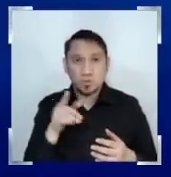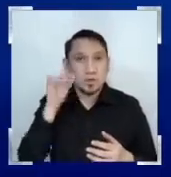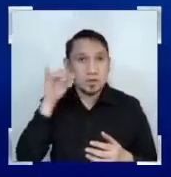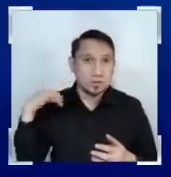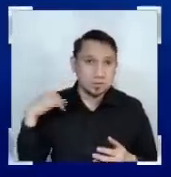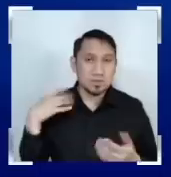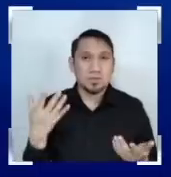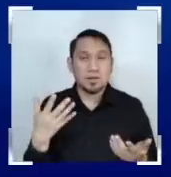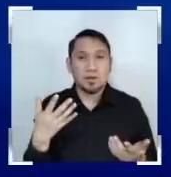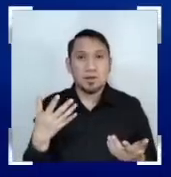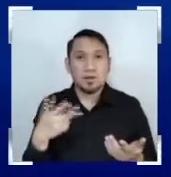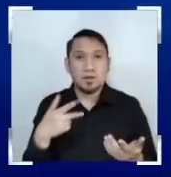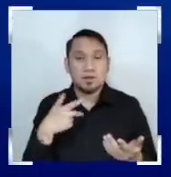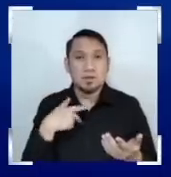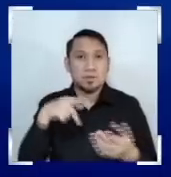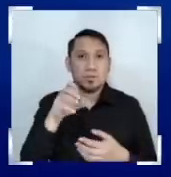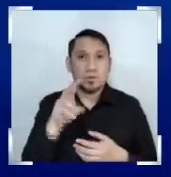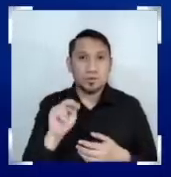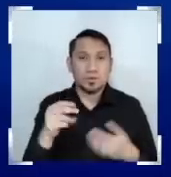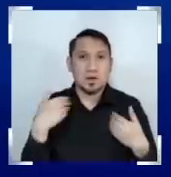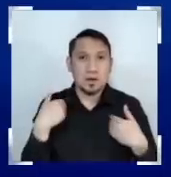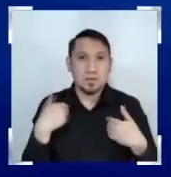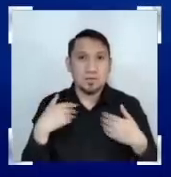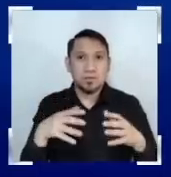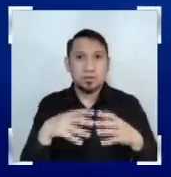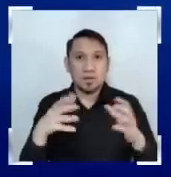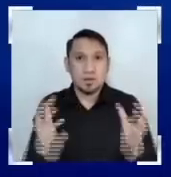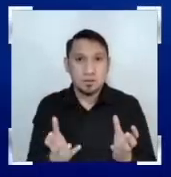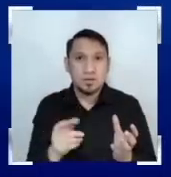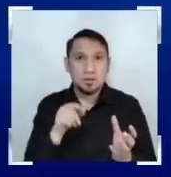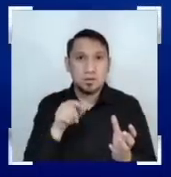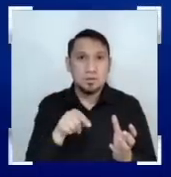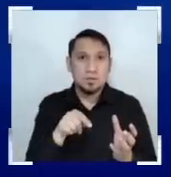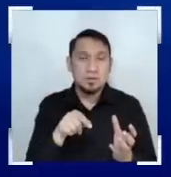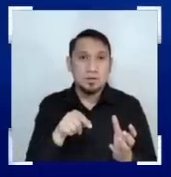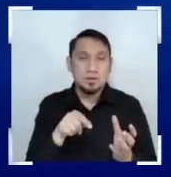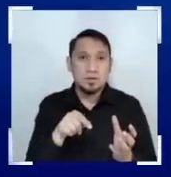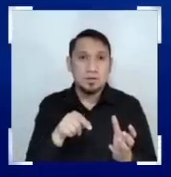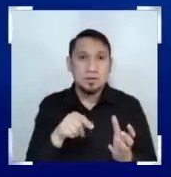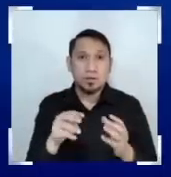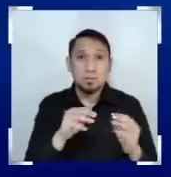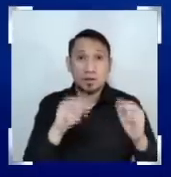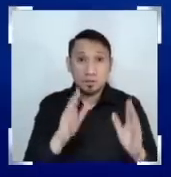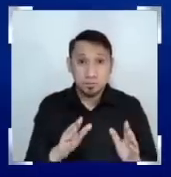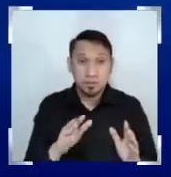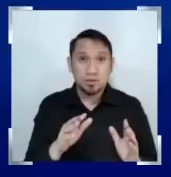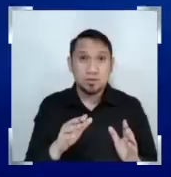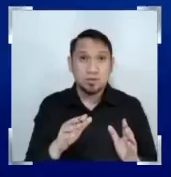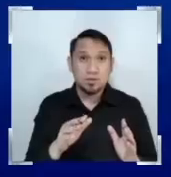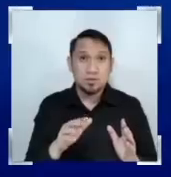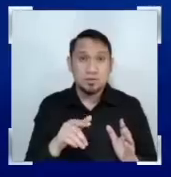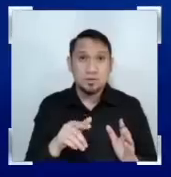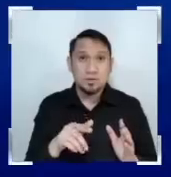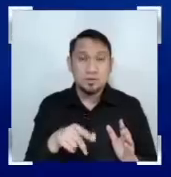Yesterday, na-confirm sa RD Pawn Shop na may ara na piggy bank ang one of the managers. And that piggy bank may